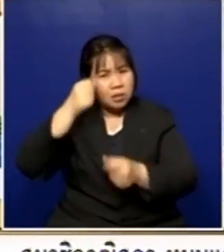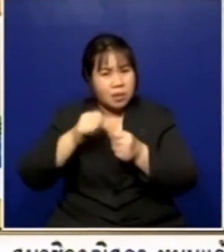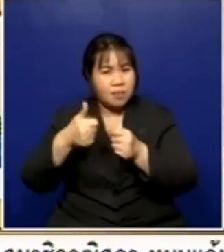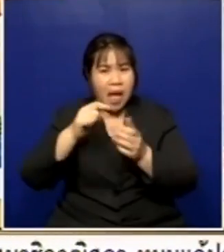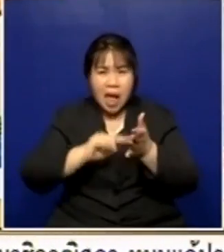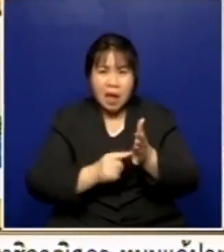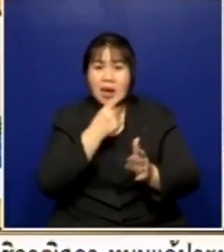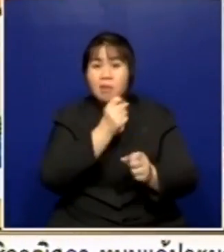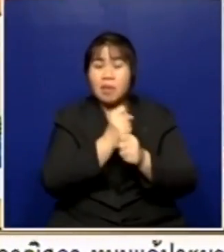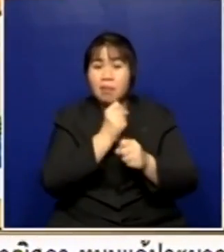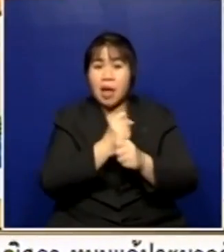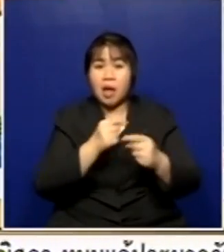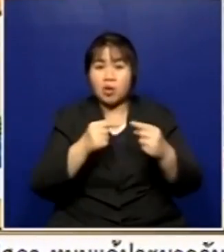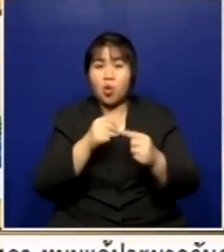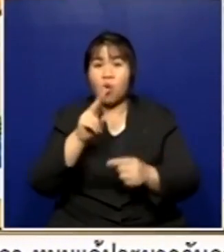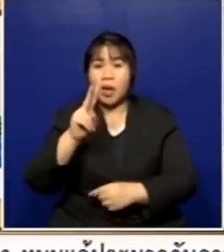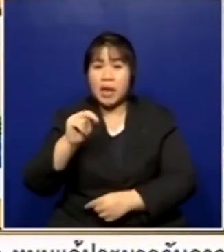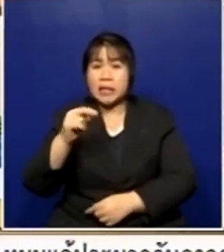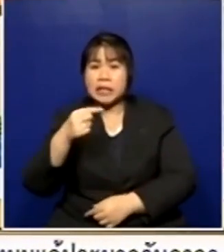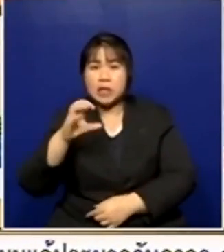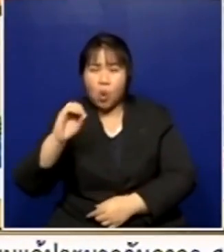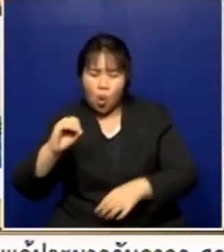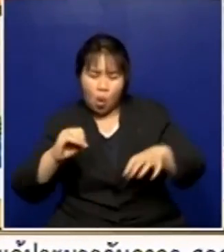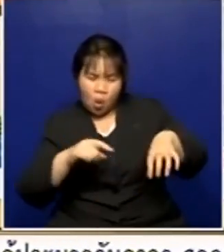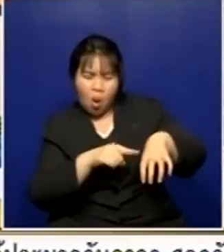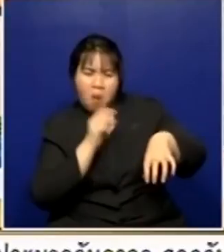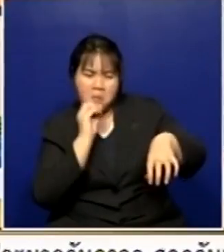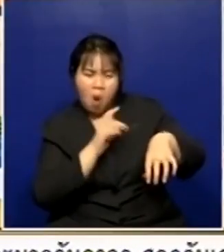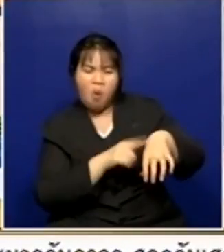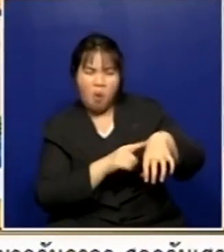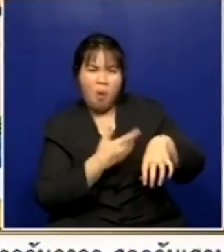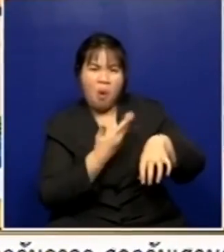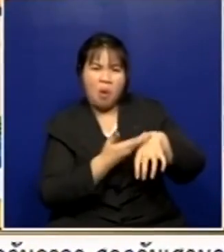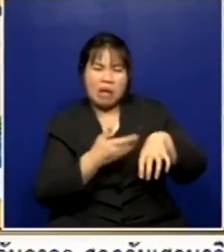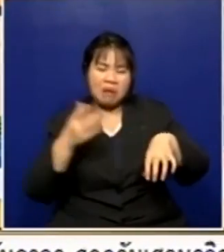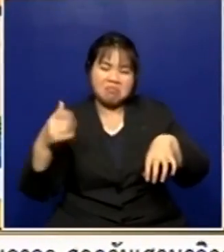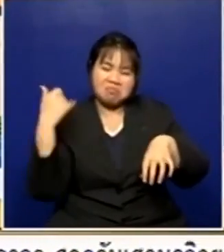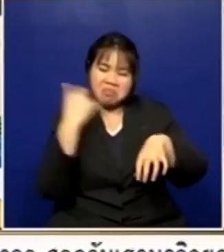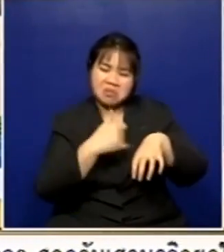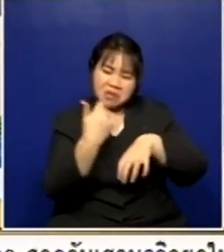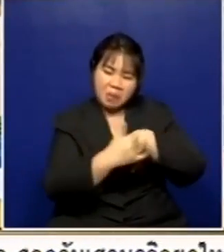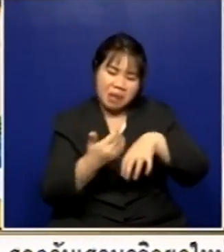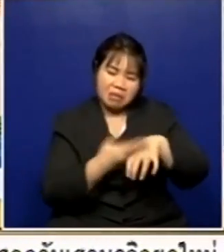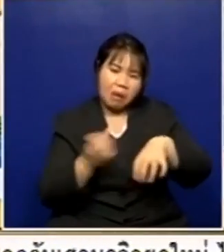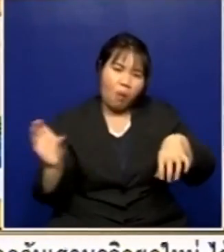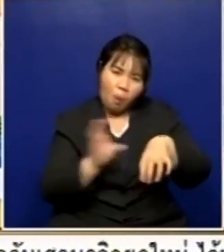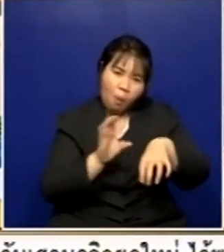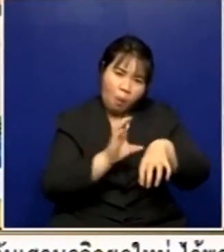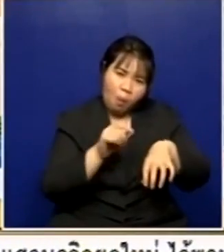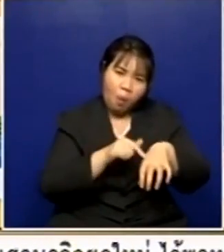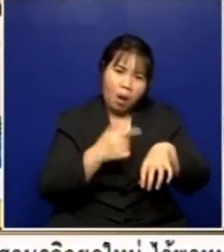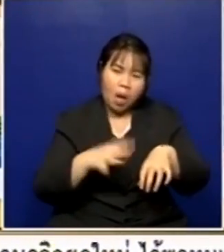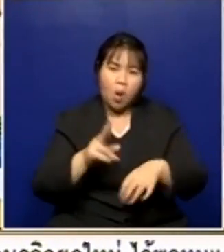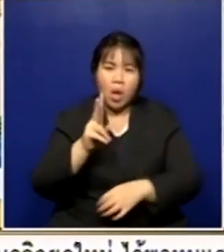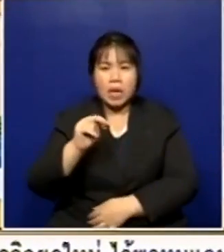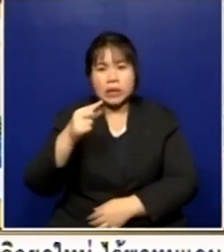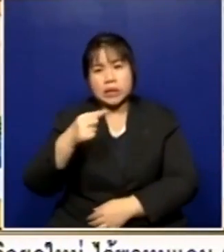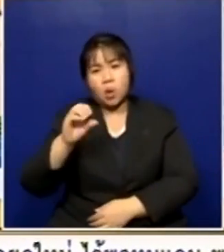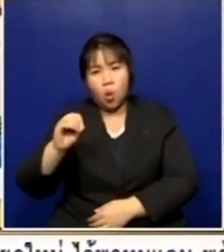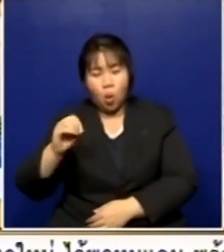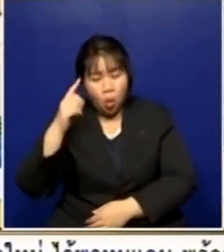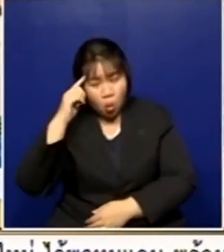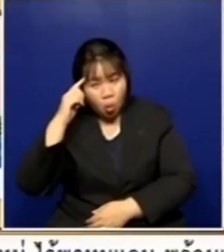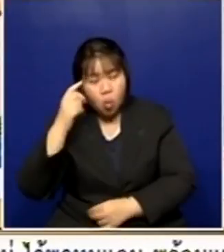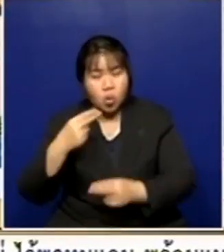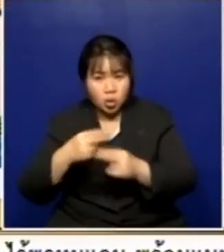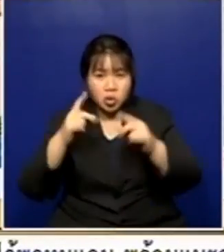แรกที่เริ่มต้นทำงานใน NGOข้อกล่าวหาว่า NGOรับเงินต่างชาติจนผ่านมาระยะหนึ่ง NGOเริ่มเป็นที่รู้จัก